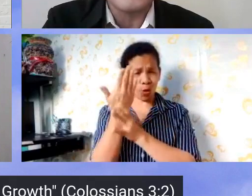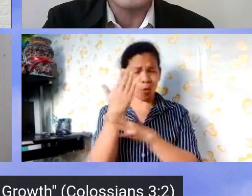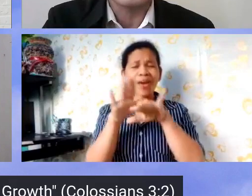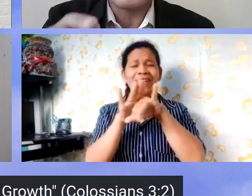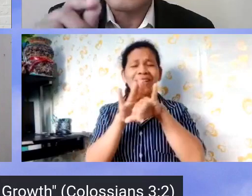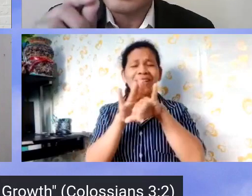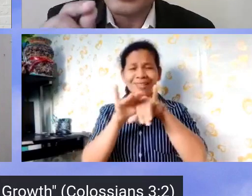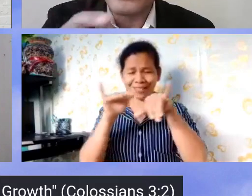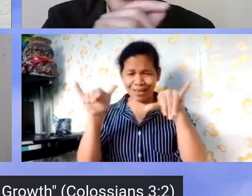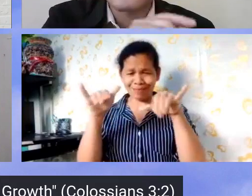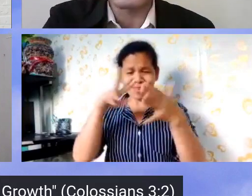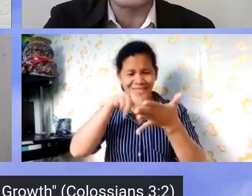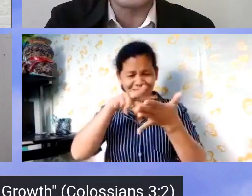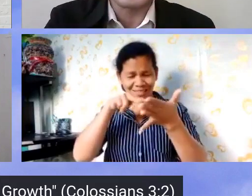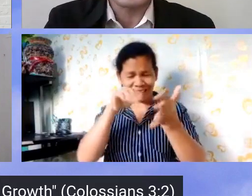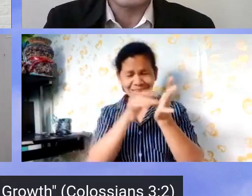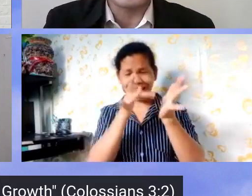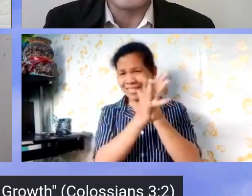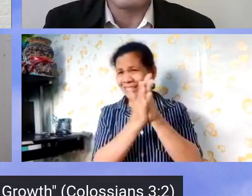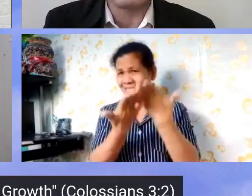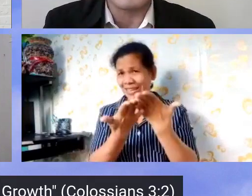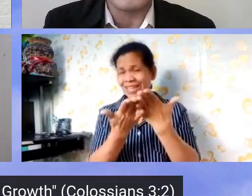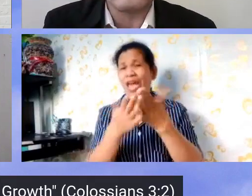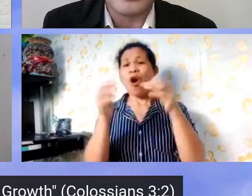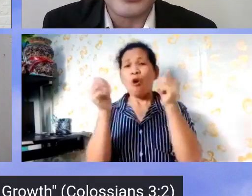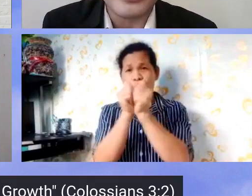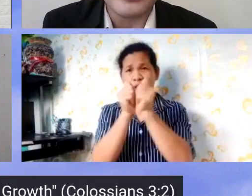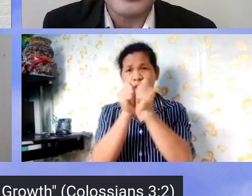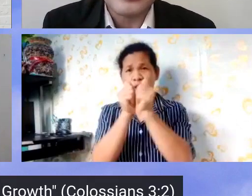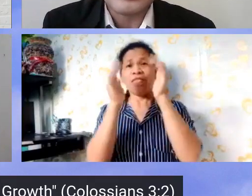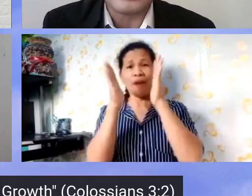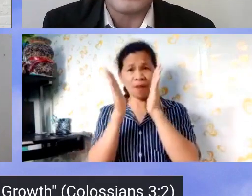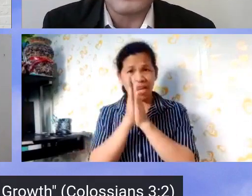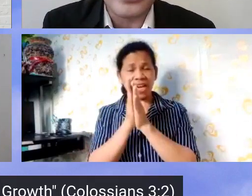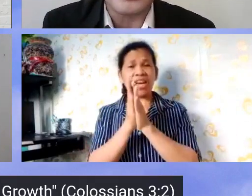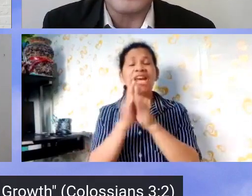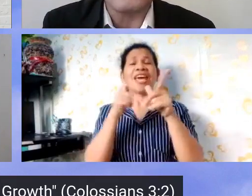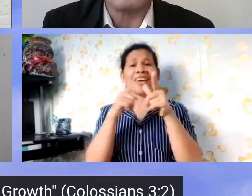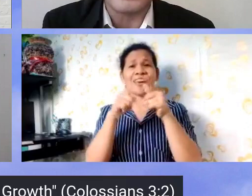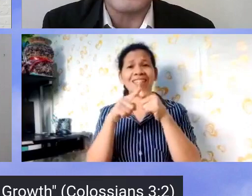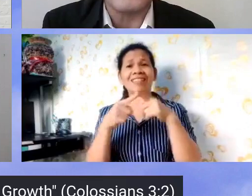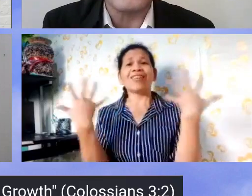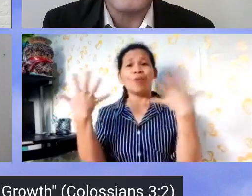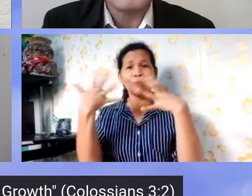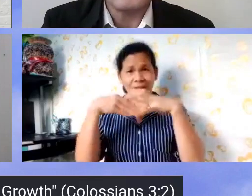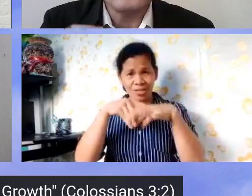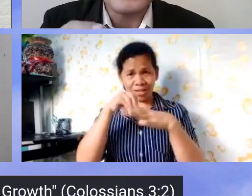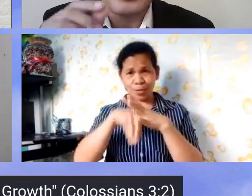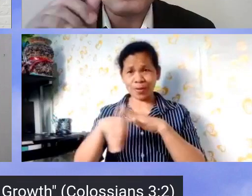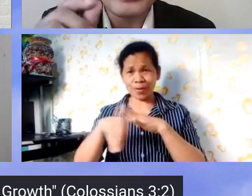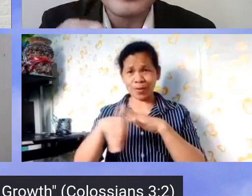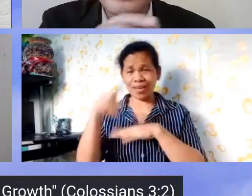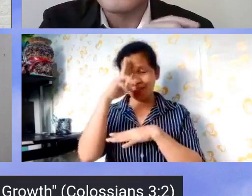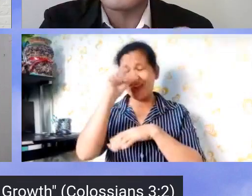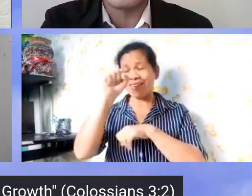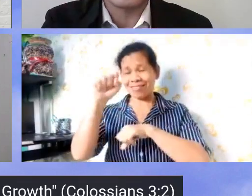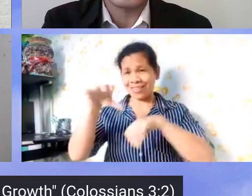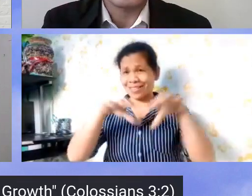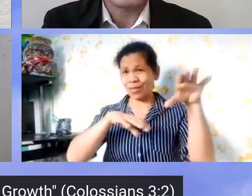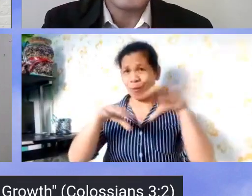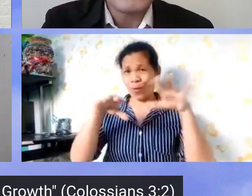prayer, samahan mo po ng pakikibahagi sa gawain ng Panginoon. Be a